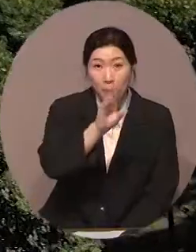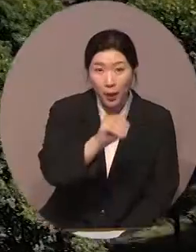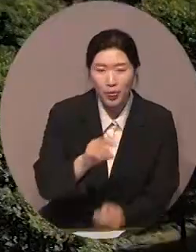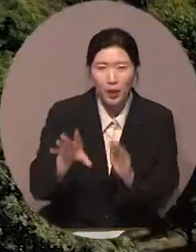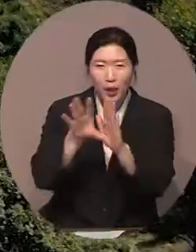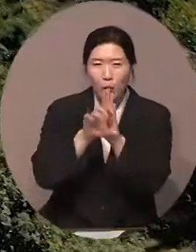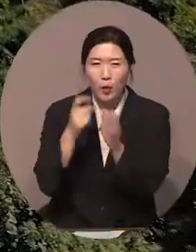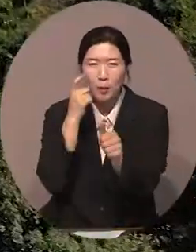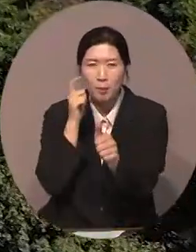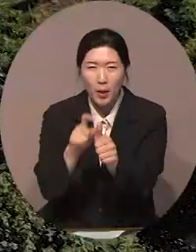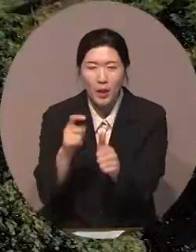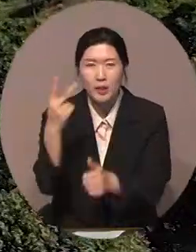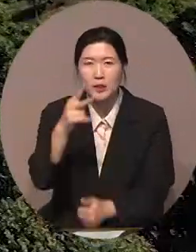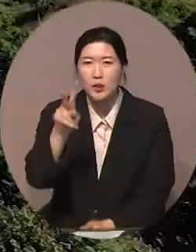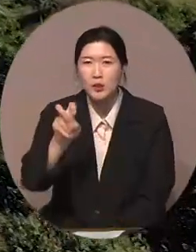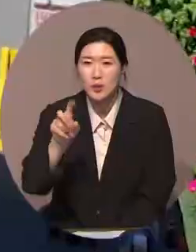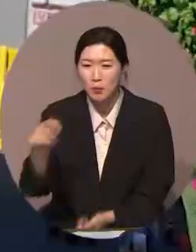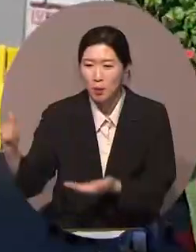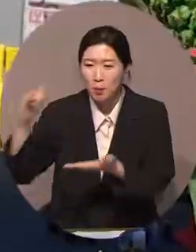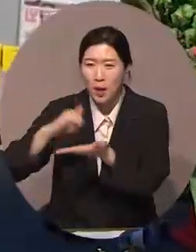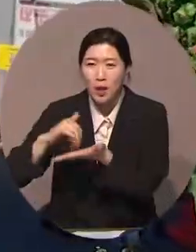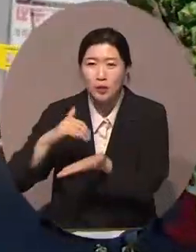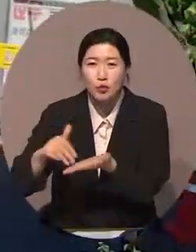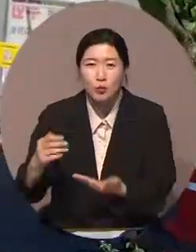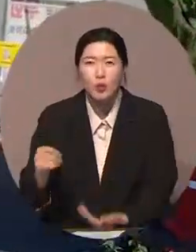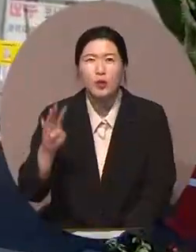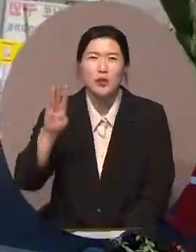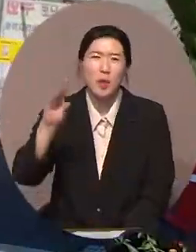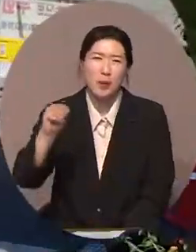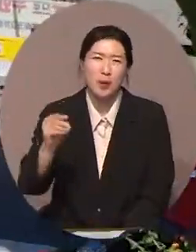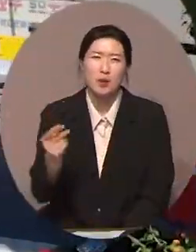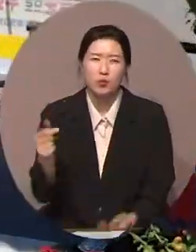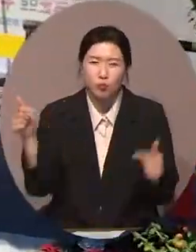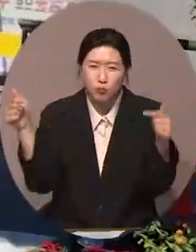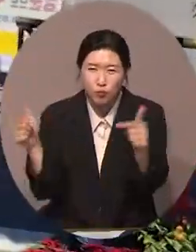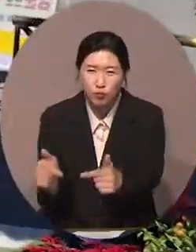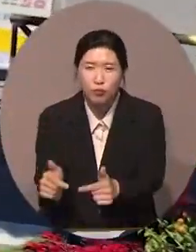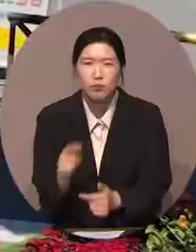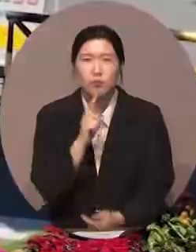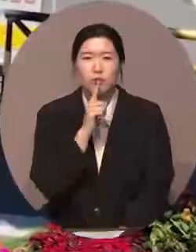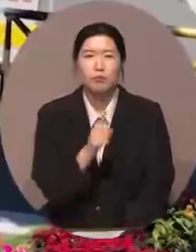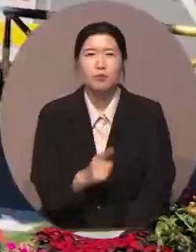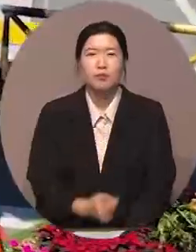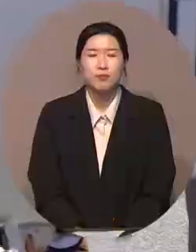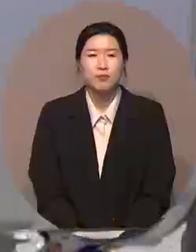코로나19가 확산된 2021년에는 42,000여 명으로 급감했습니다